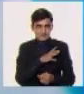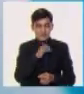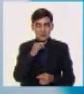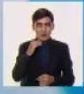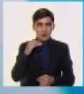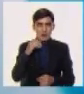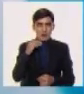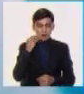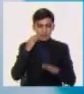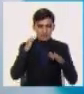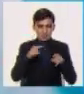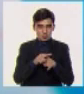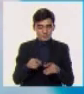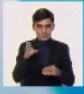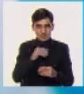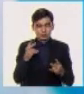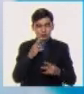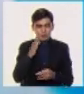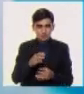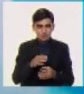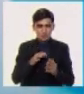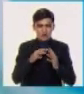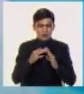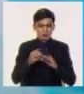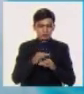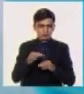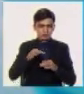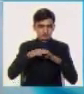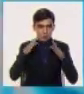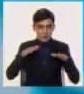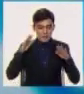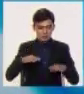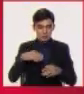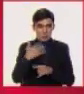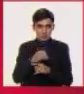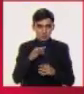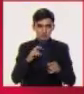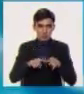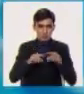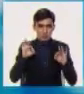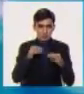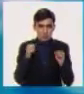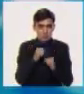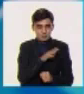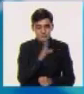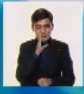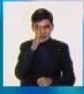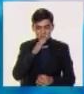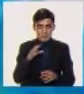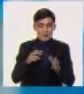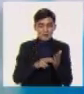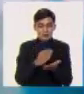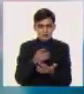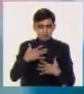тубе вообще вынуждены заниматься в степи в то время когда на дворе холодная осень родители боятся за их